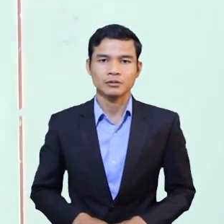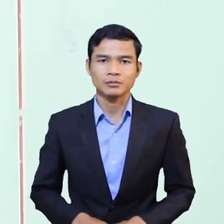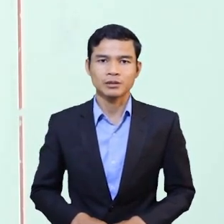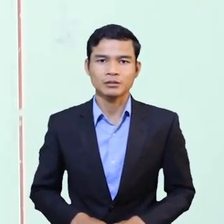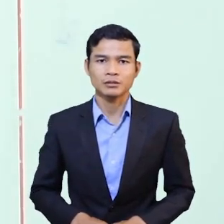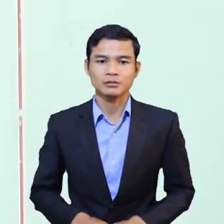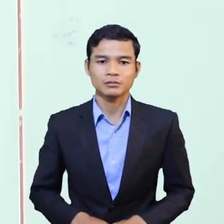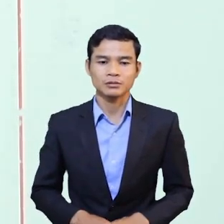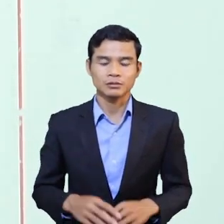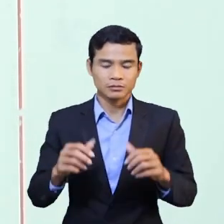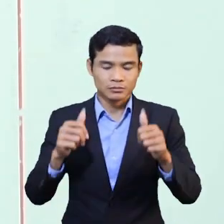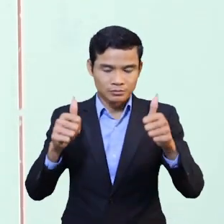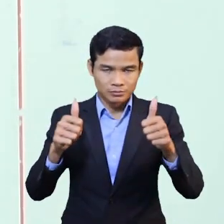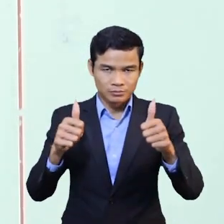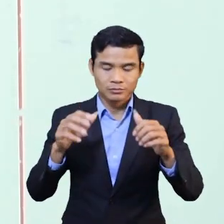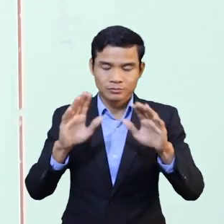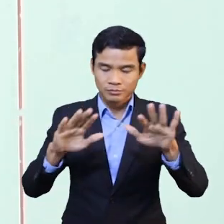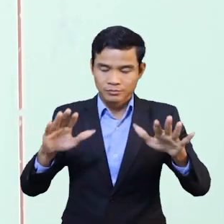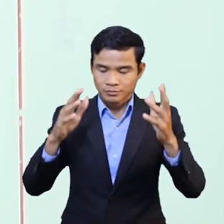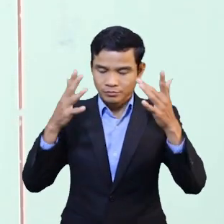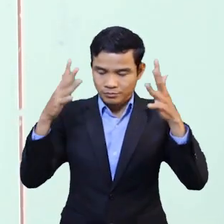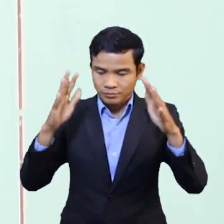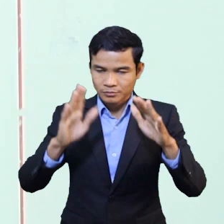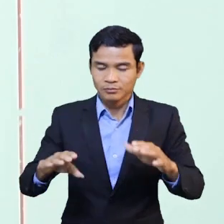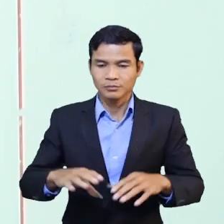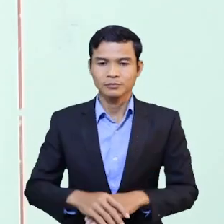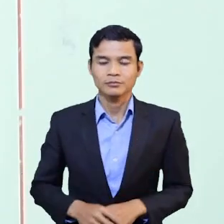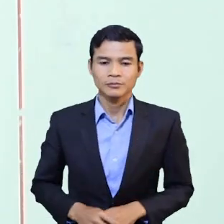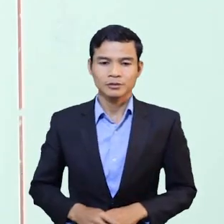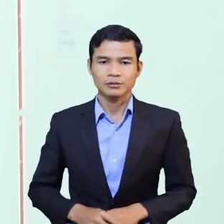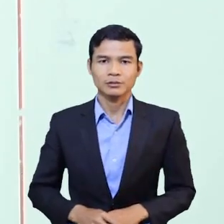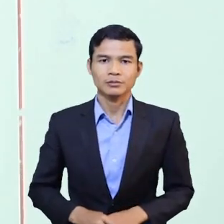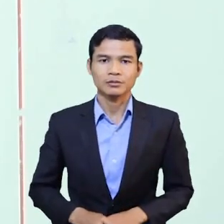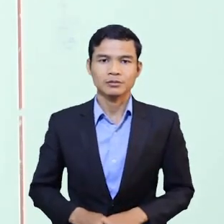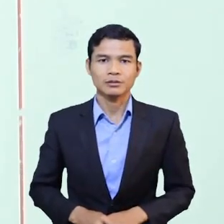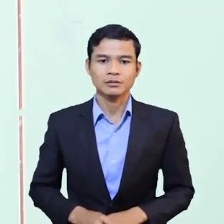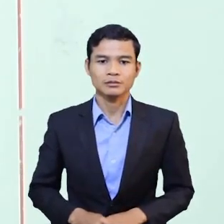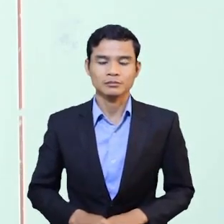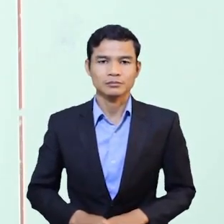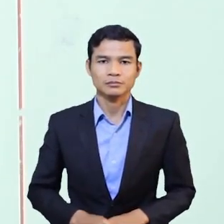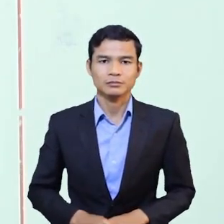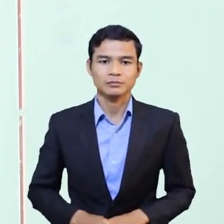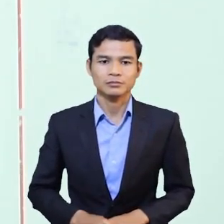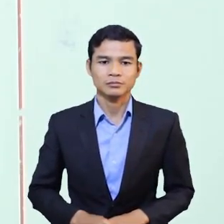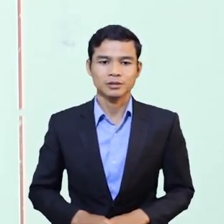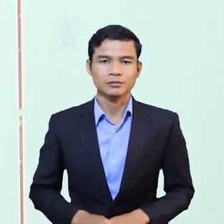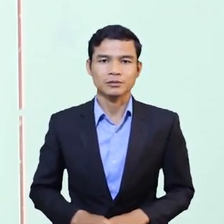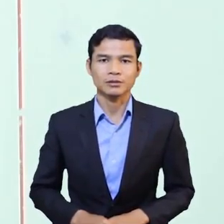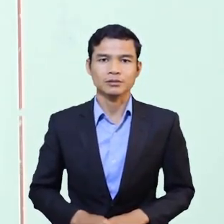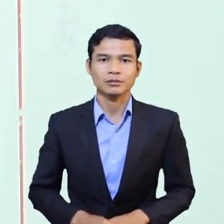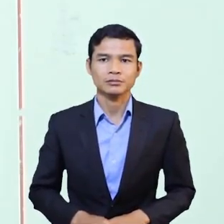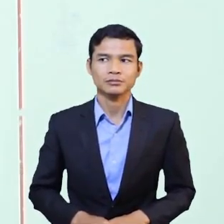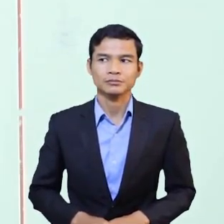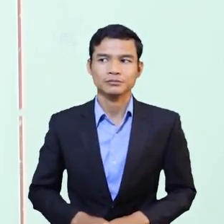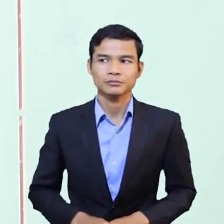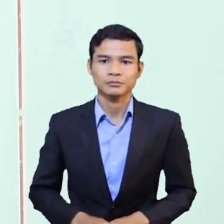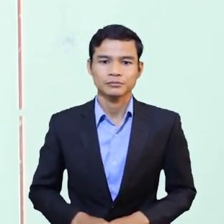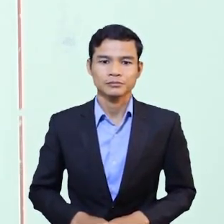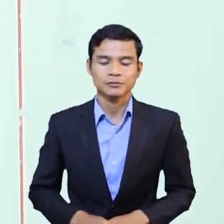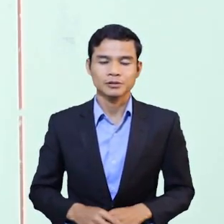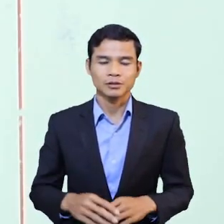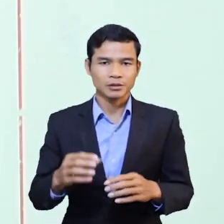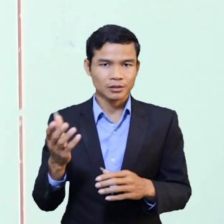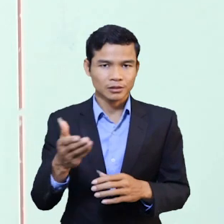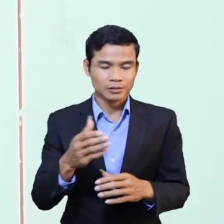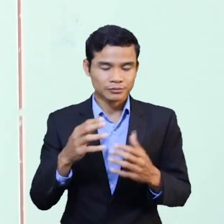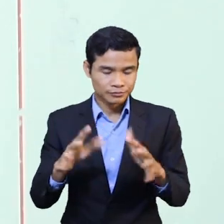chà lò nè con lò nè chà ấy là con từng ở nít chà con bạn đang ẩm pi chầm nóng trước đây dương từ đây là ngày này hai nè